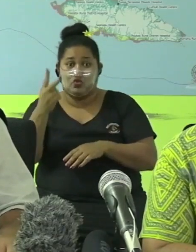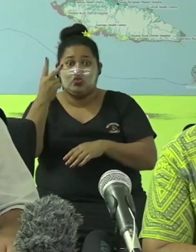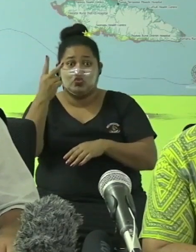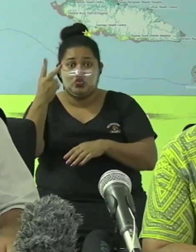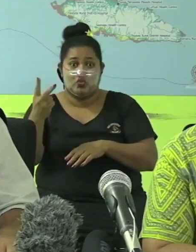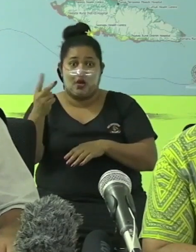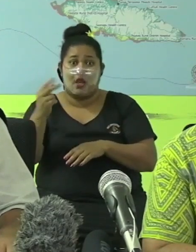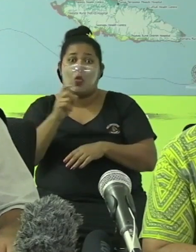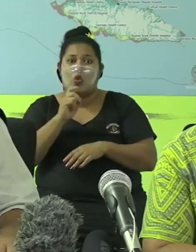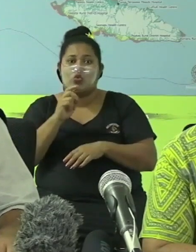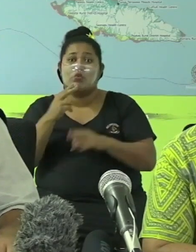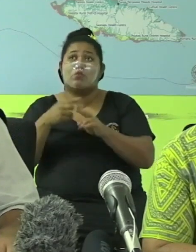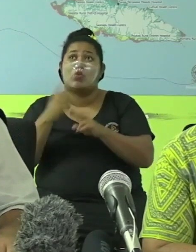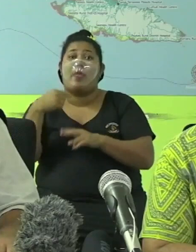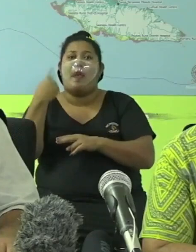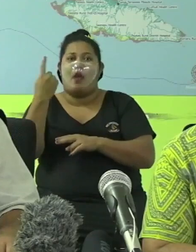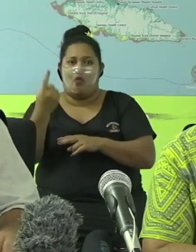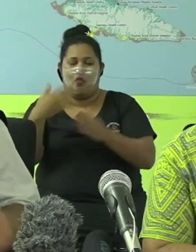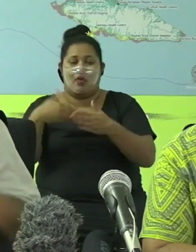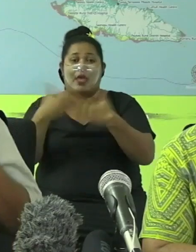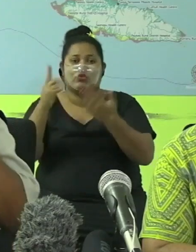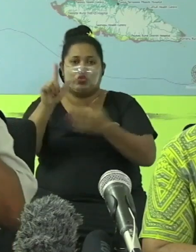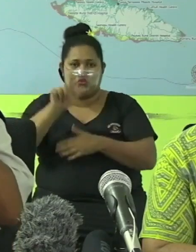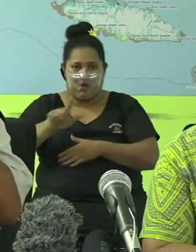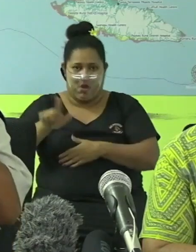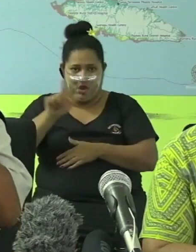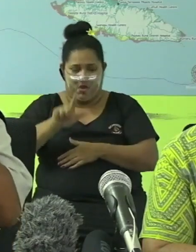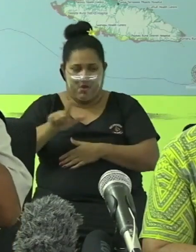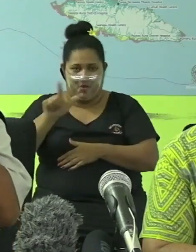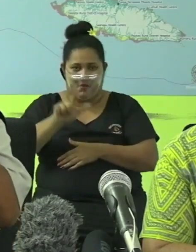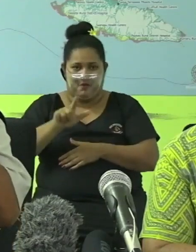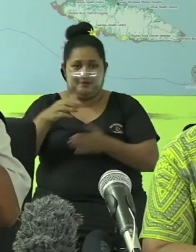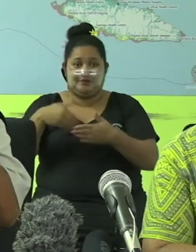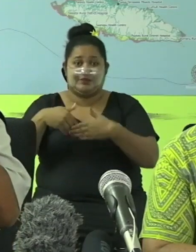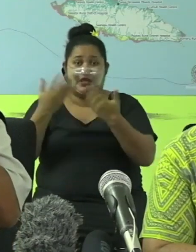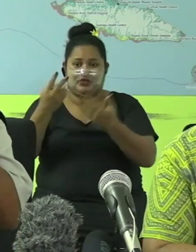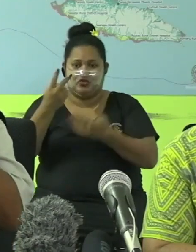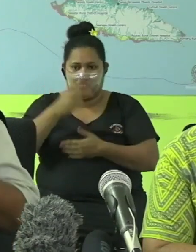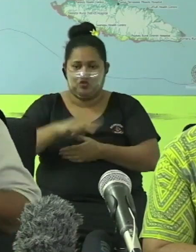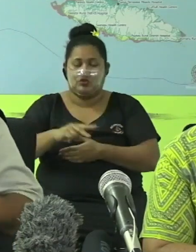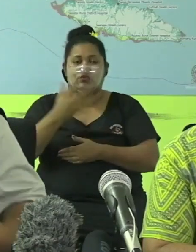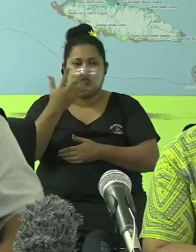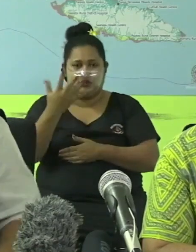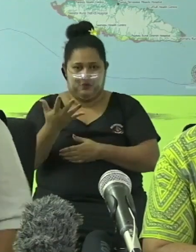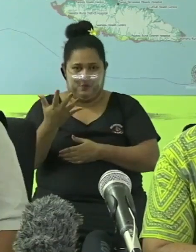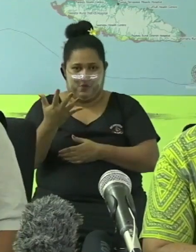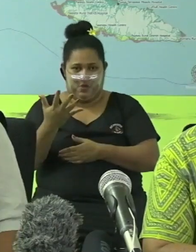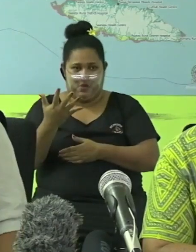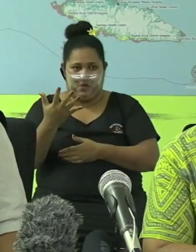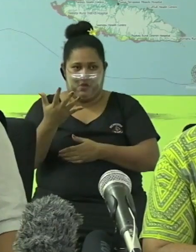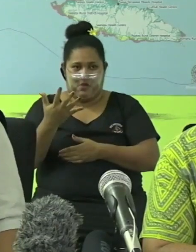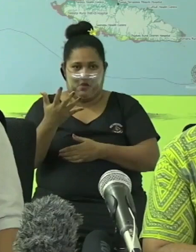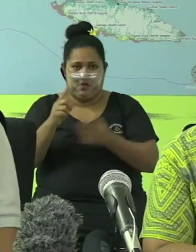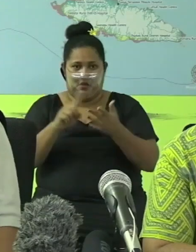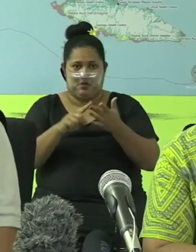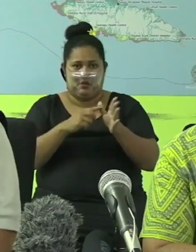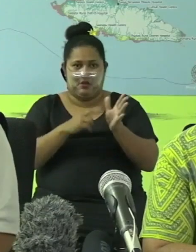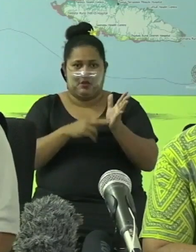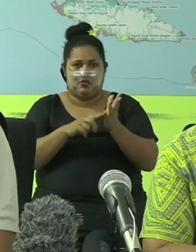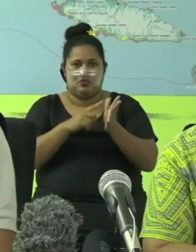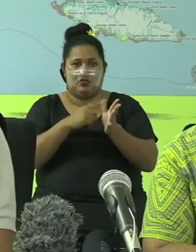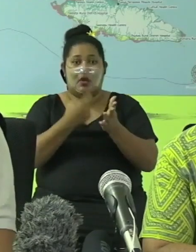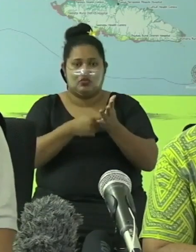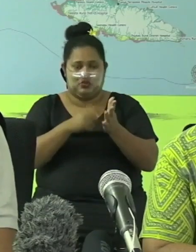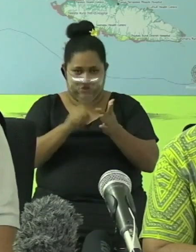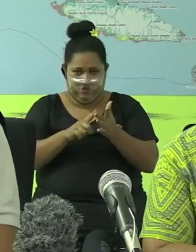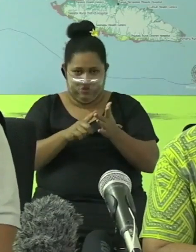aso tae ao le aso lua lea o le aso lua sefulu lima o Ianuari whaapea ai